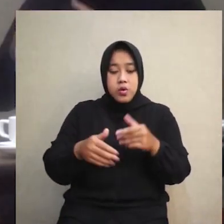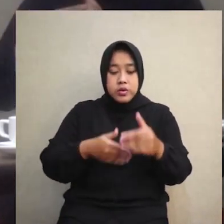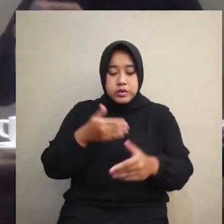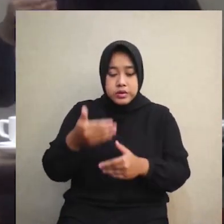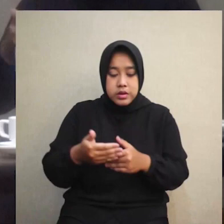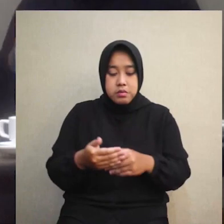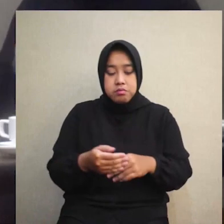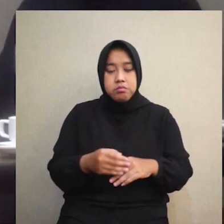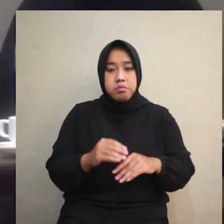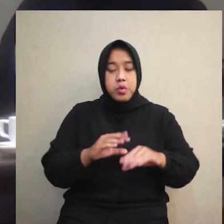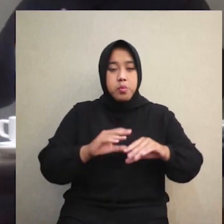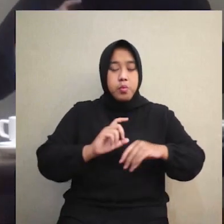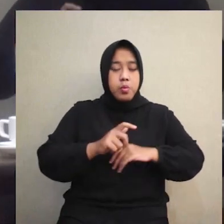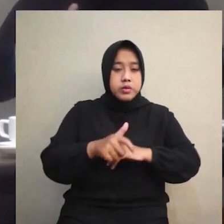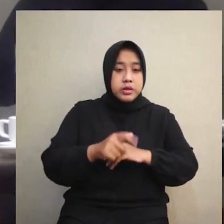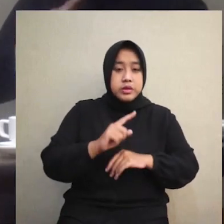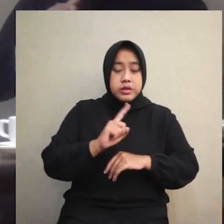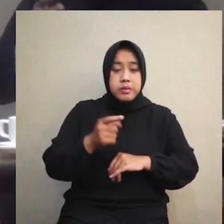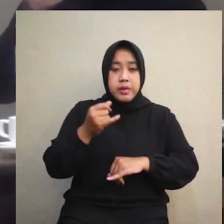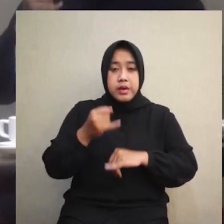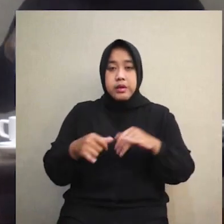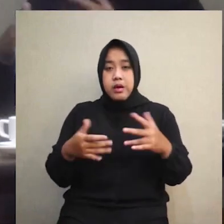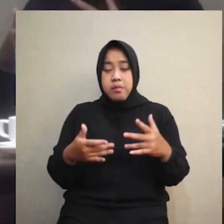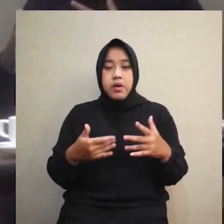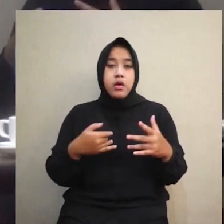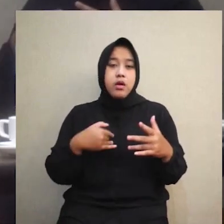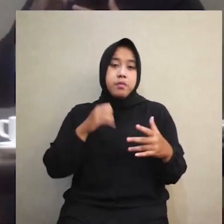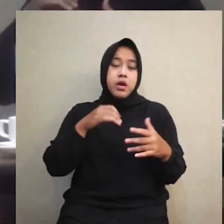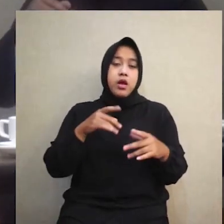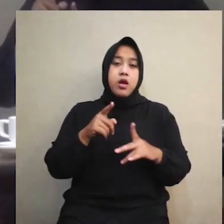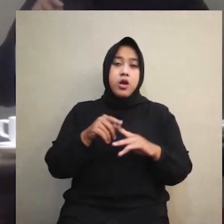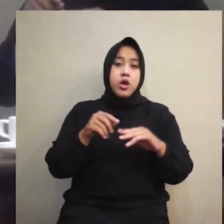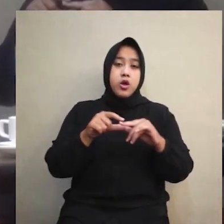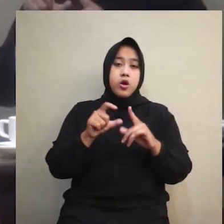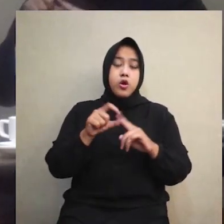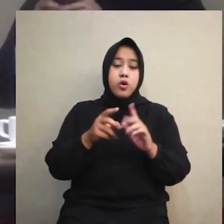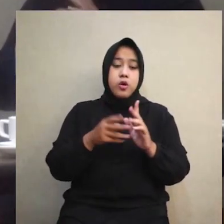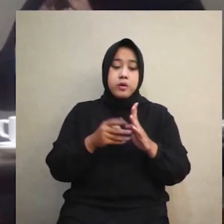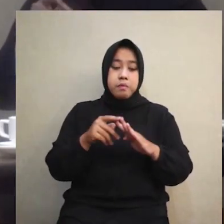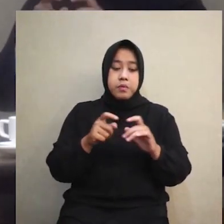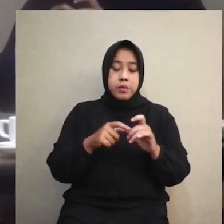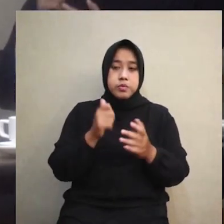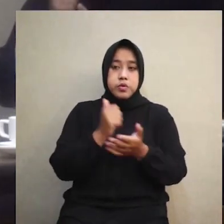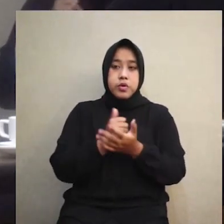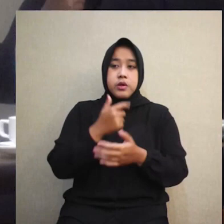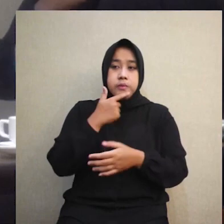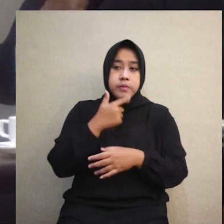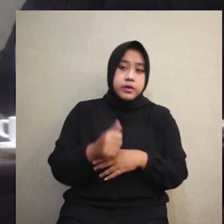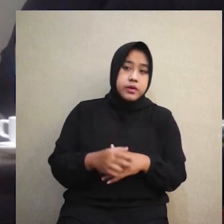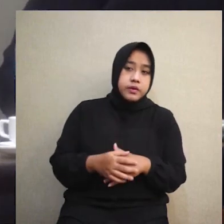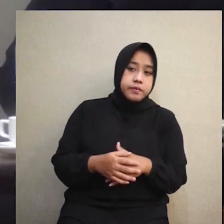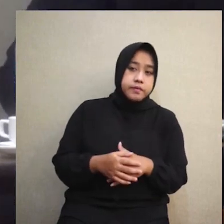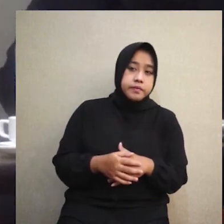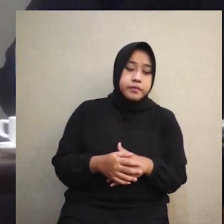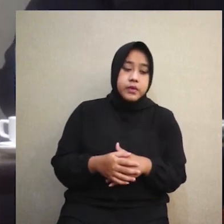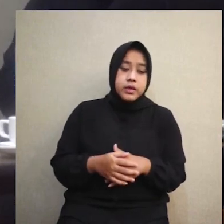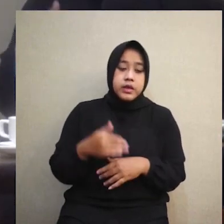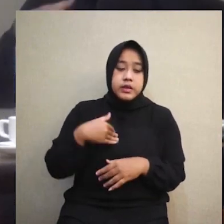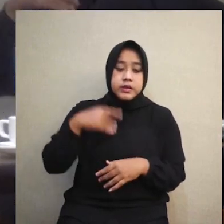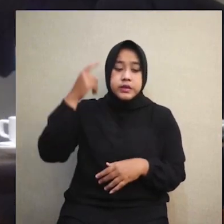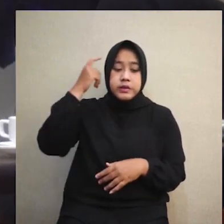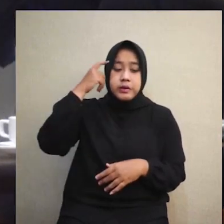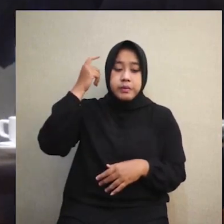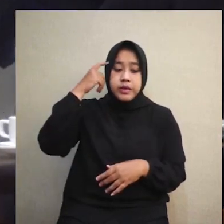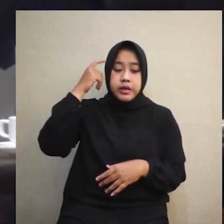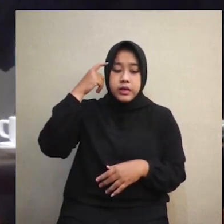mengerjakannya sampai kemudian akhirnya Katakanlah roadmap itu menjadi sangat penting gitu ya Dan saya kira